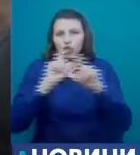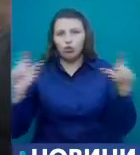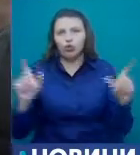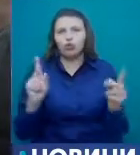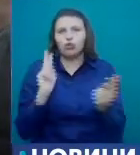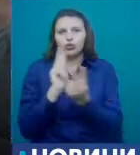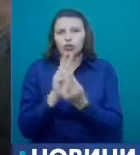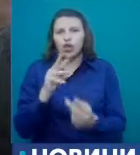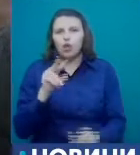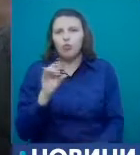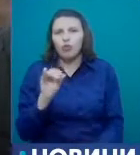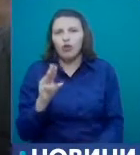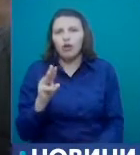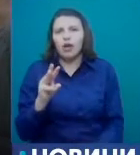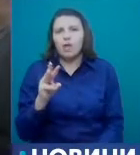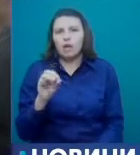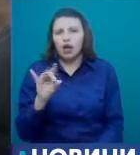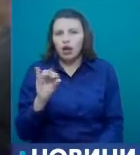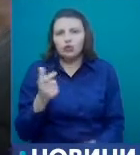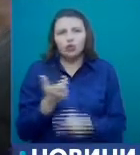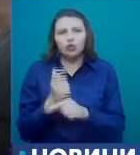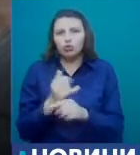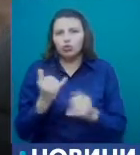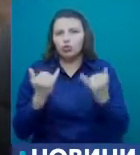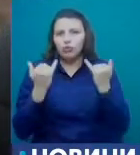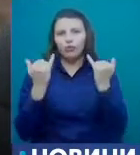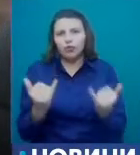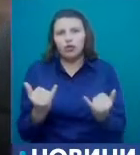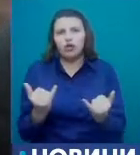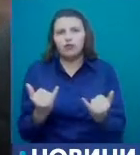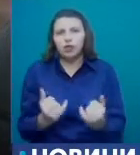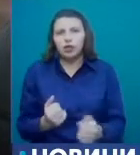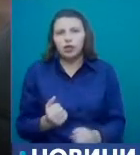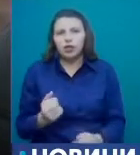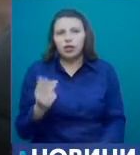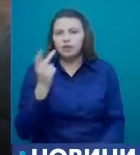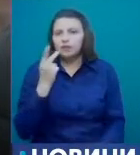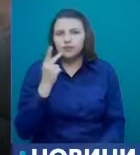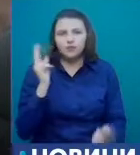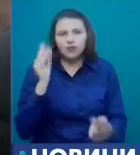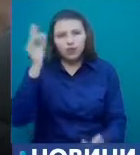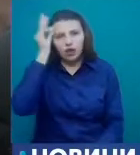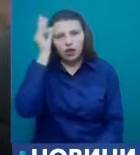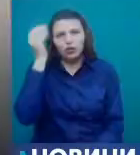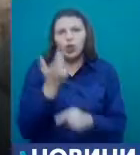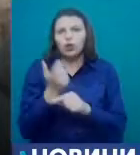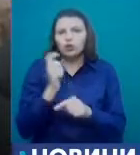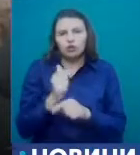Любов Михайлівна Голуб. Він її дуже поважав, завжди згадував дуже хорошим